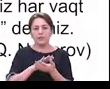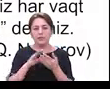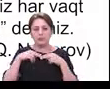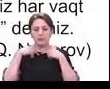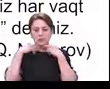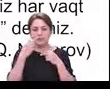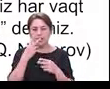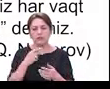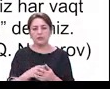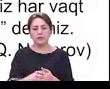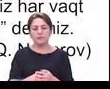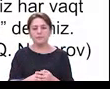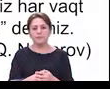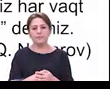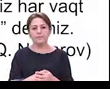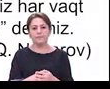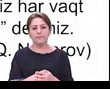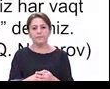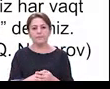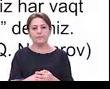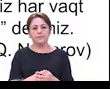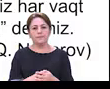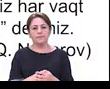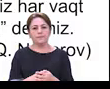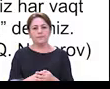Matnga e'tibor bering.